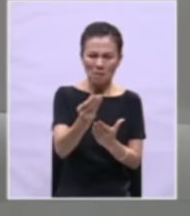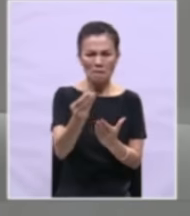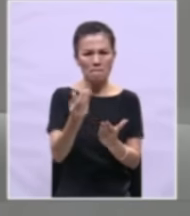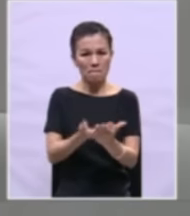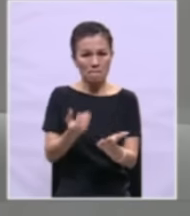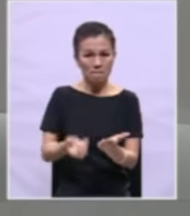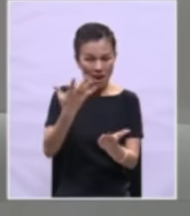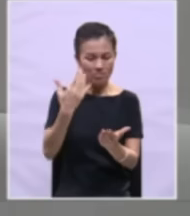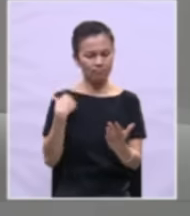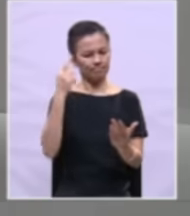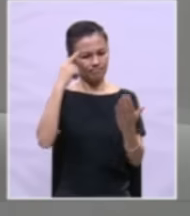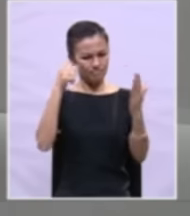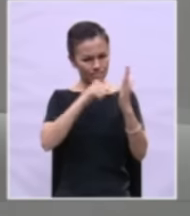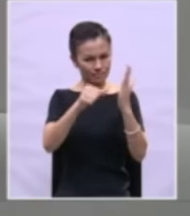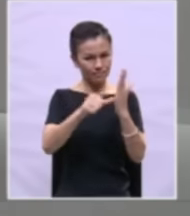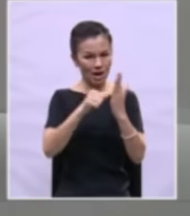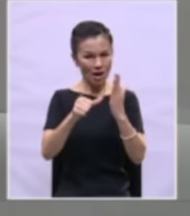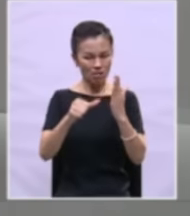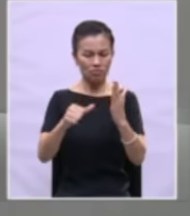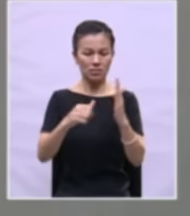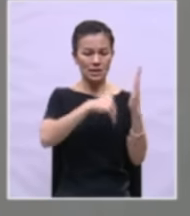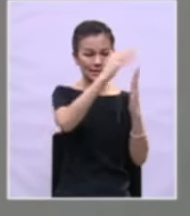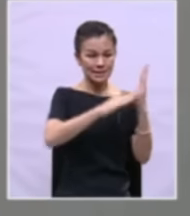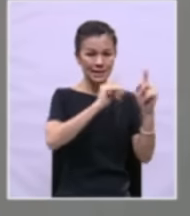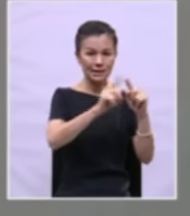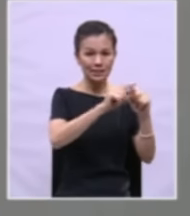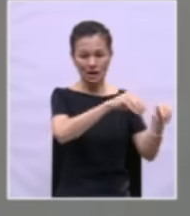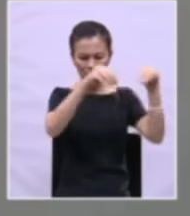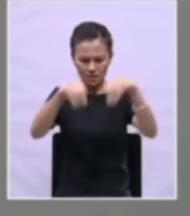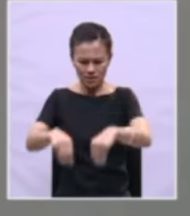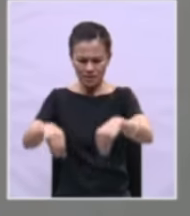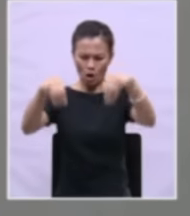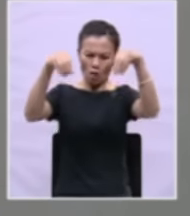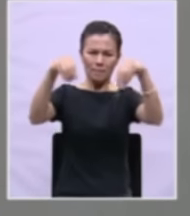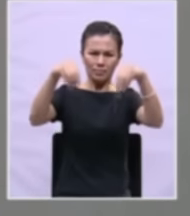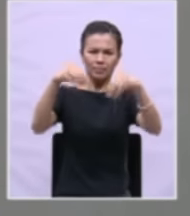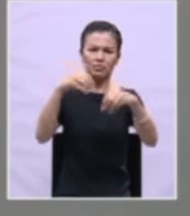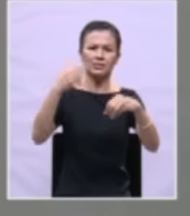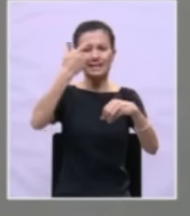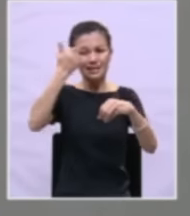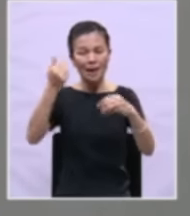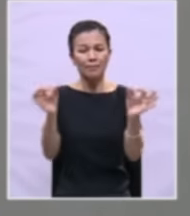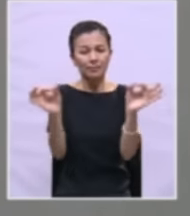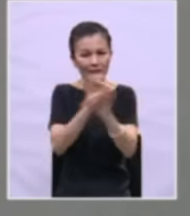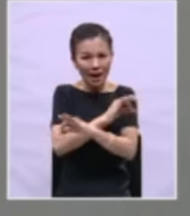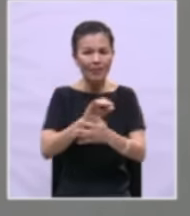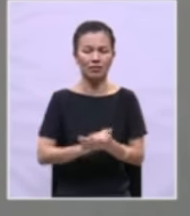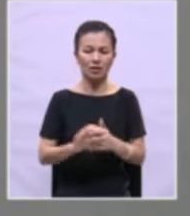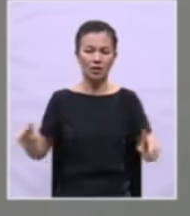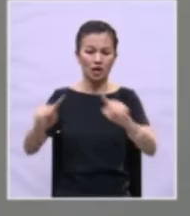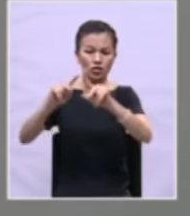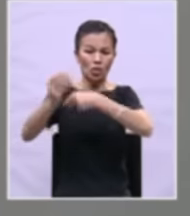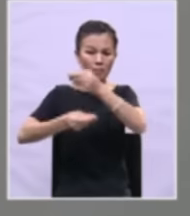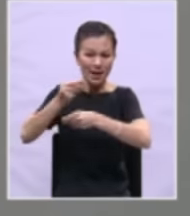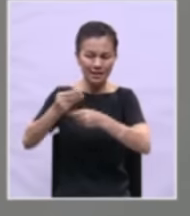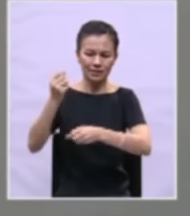อนย้อนย้อมผ้านะวันนี้ก็ส่งผลิตและภาคเอกชนต่างๆก็เตรียมจะผลิตออกมาที่ขายราคาถูก